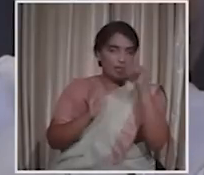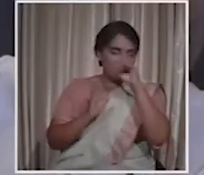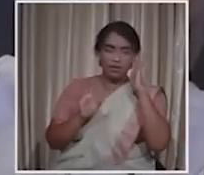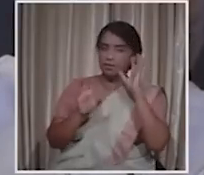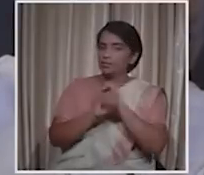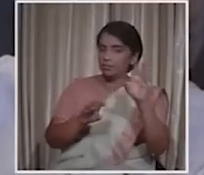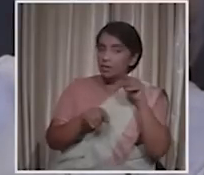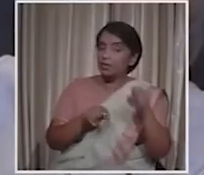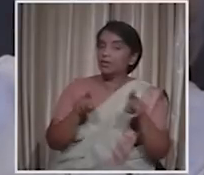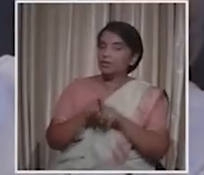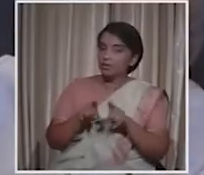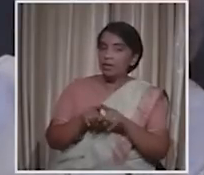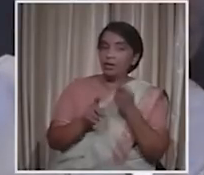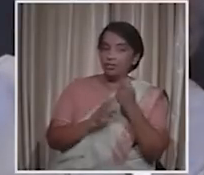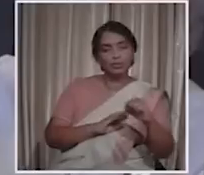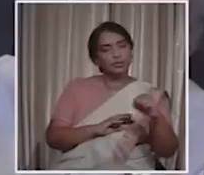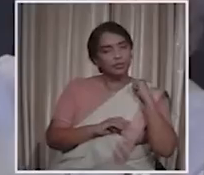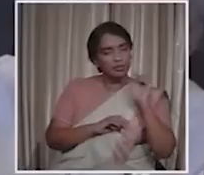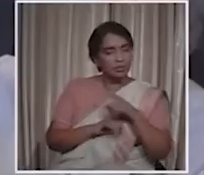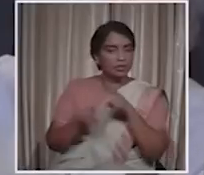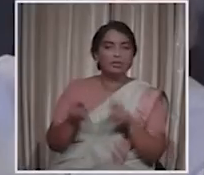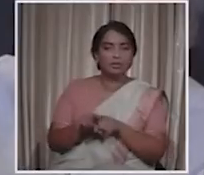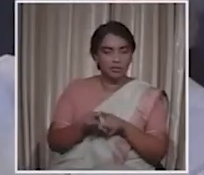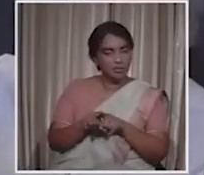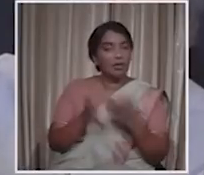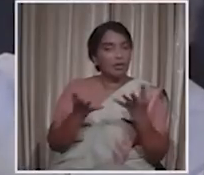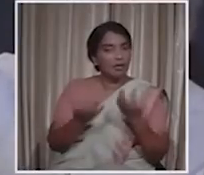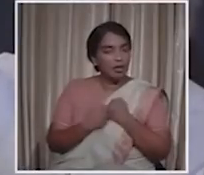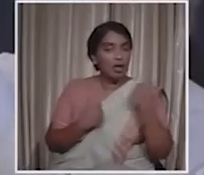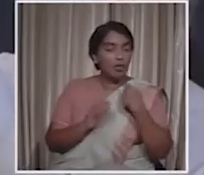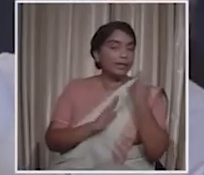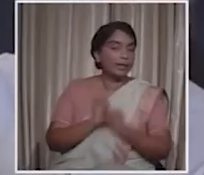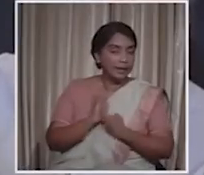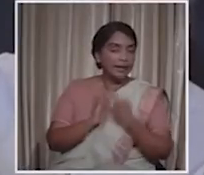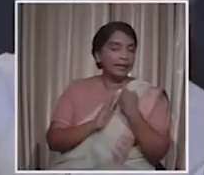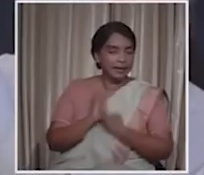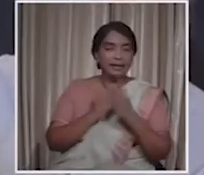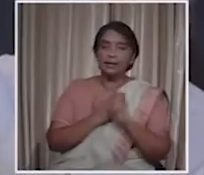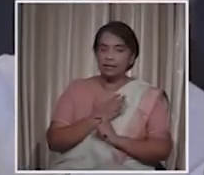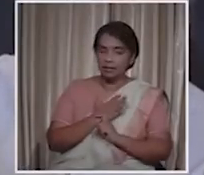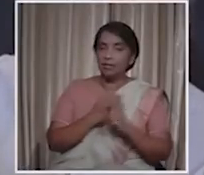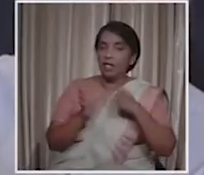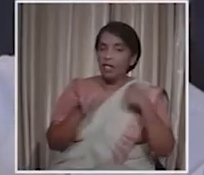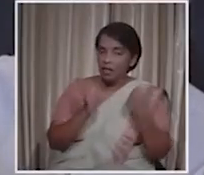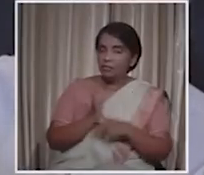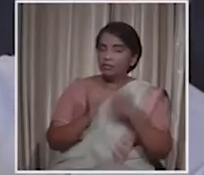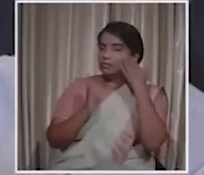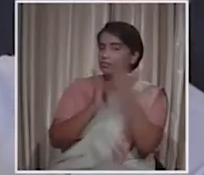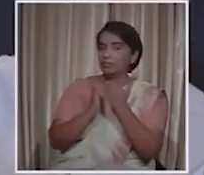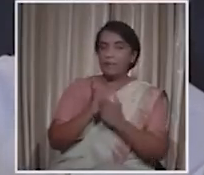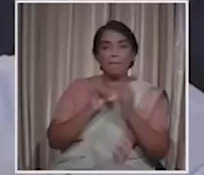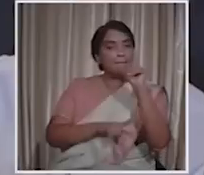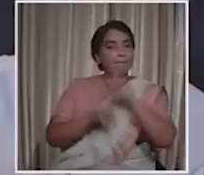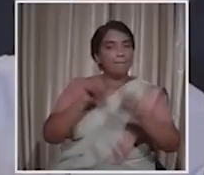කරනවා. ඊට අමතරව ආර්ථික ශක්තිමත් කරලීම සඳහා අවශ්‍ය නව රීති සහ අනපනත් කීපයක් ද අප